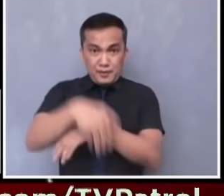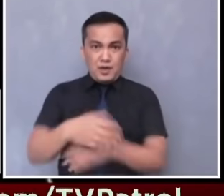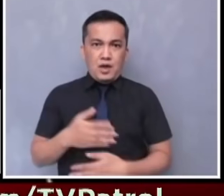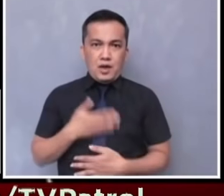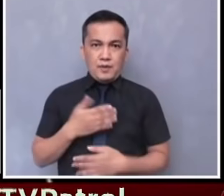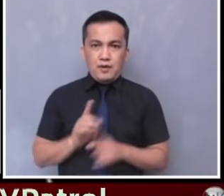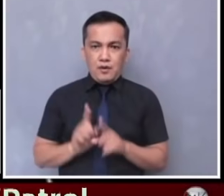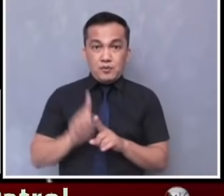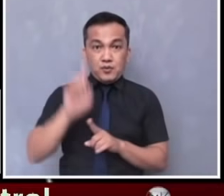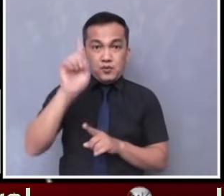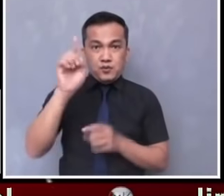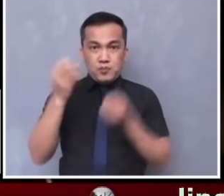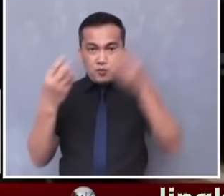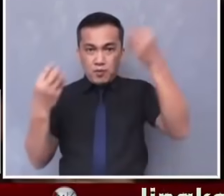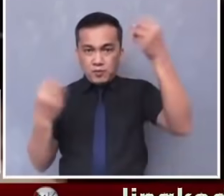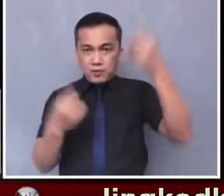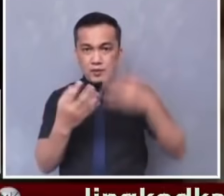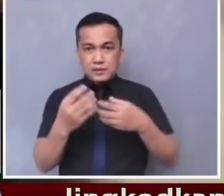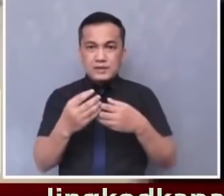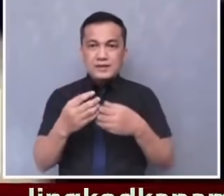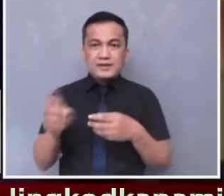din ang dancing lights sa water park.